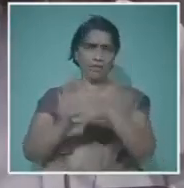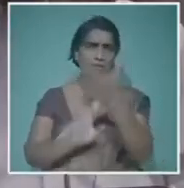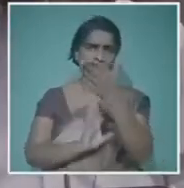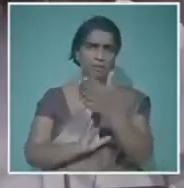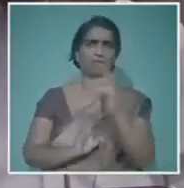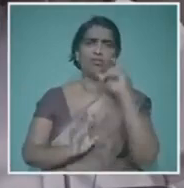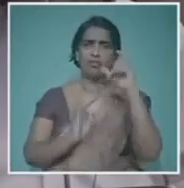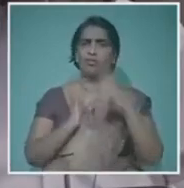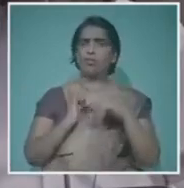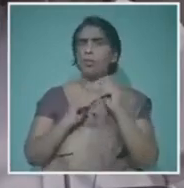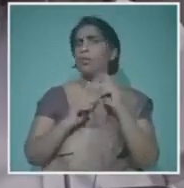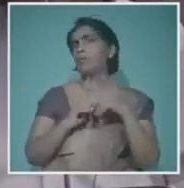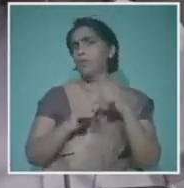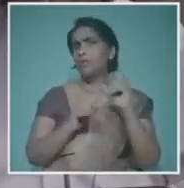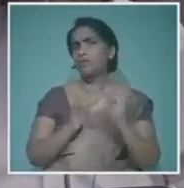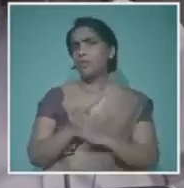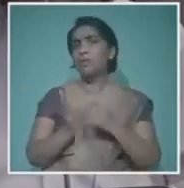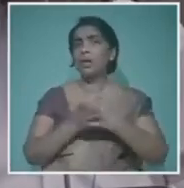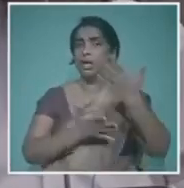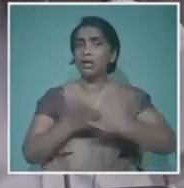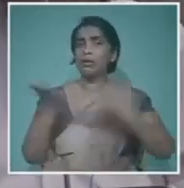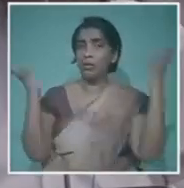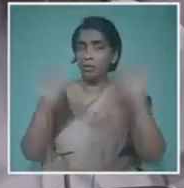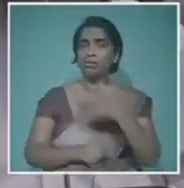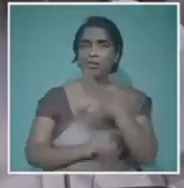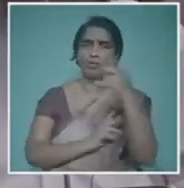ඉතින් ඒතුමා දැනගන්න ඕන වාර්තාට ගෙන ගන්න.